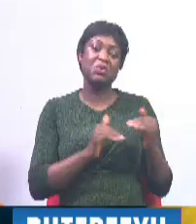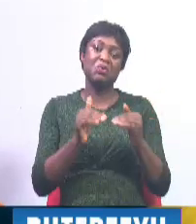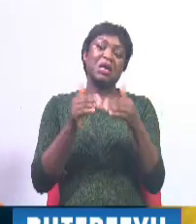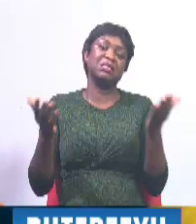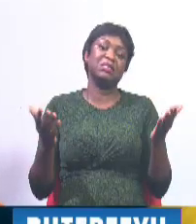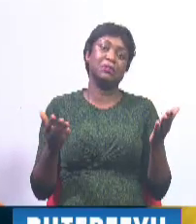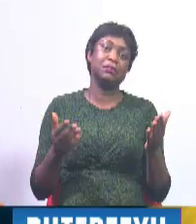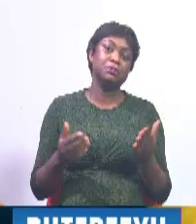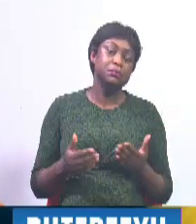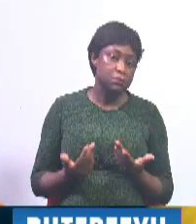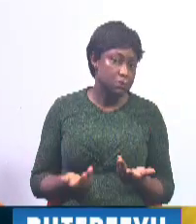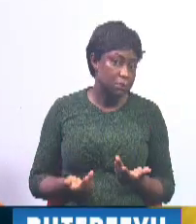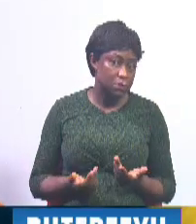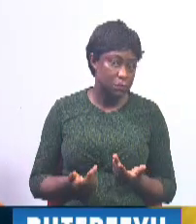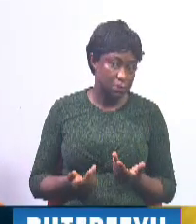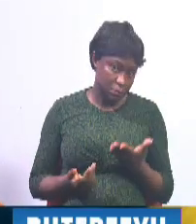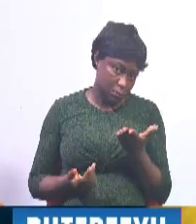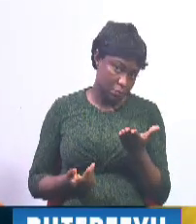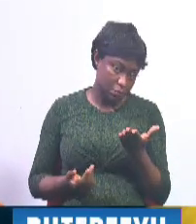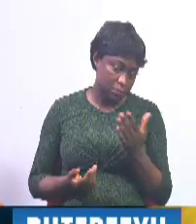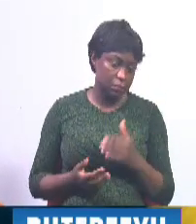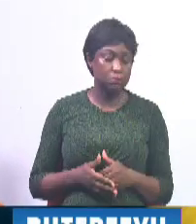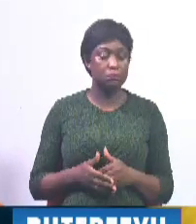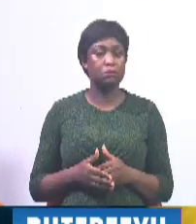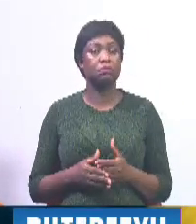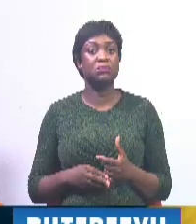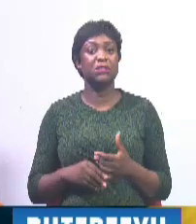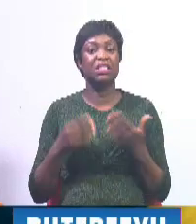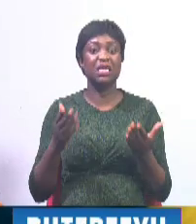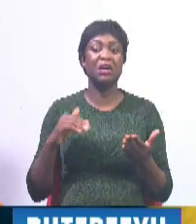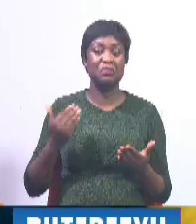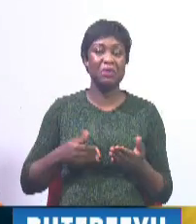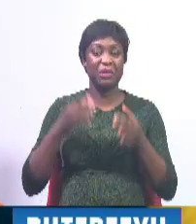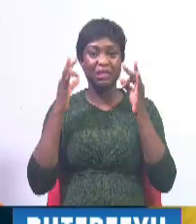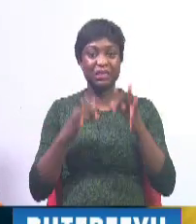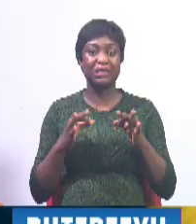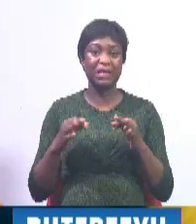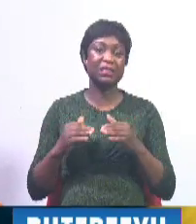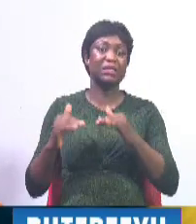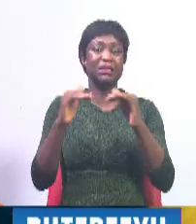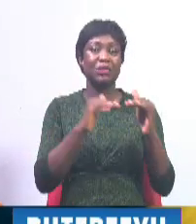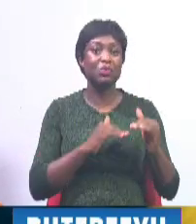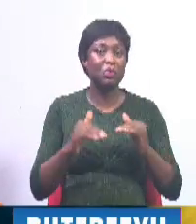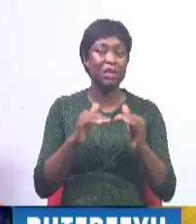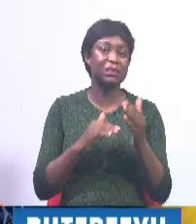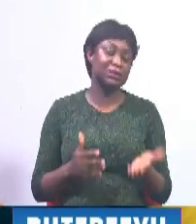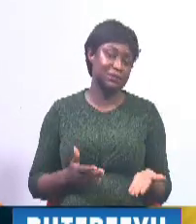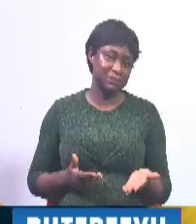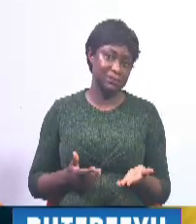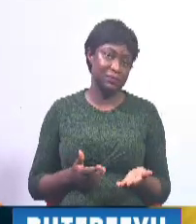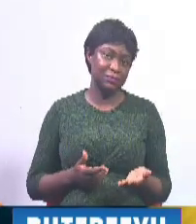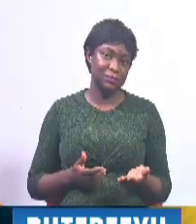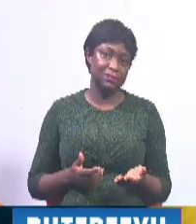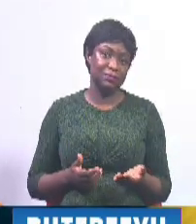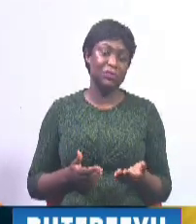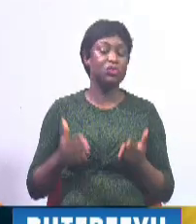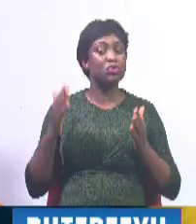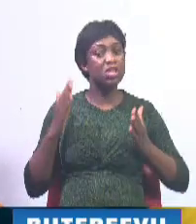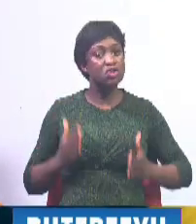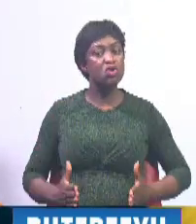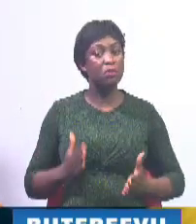nti eyo ez'omumba nawe mugamba nti omwenkanonkano anti kati abo batategedde mwenkanonkano kyeki fe omwenkanonkano tugamba mu ddembe